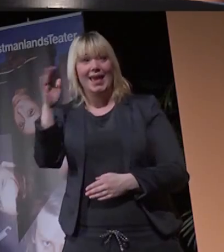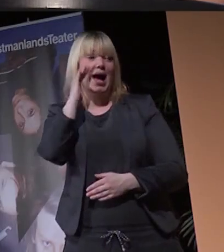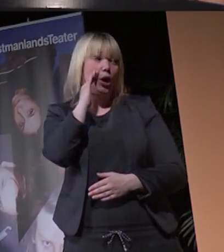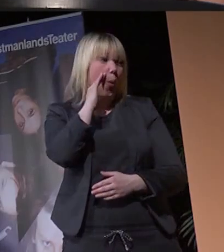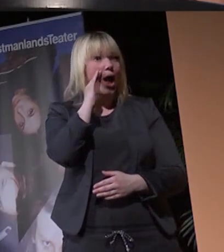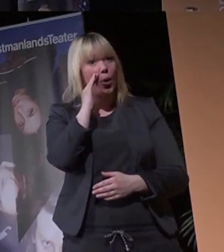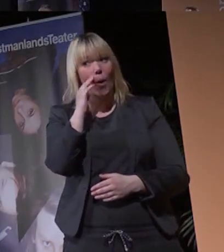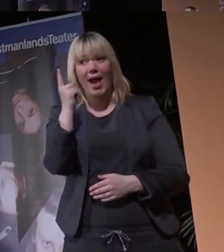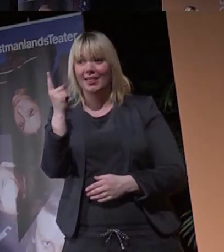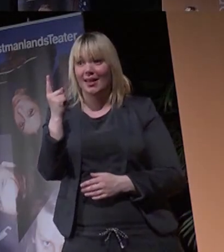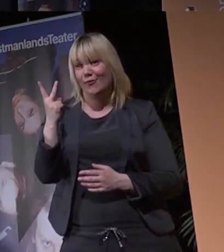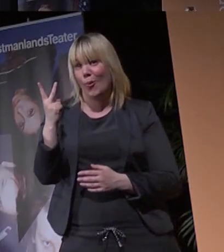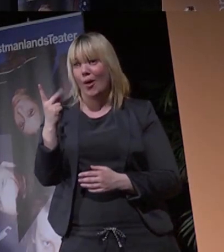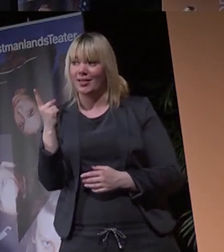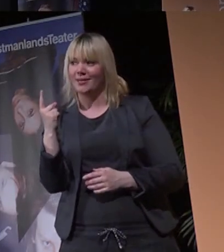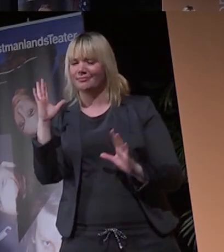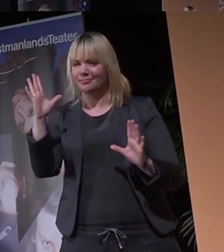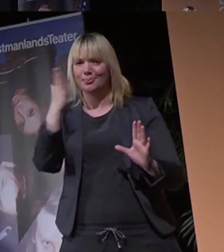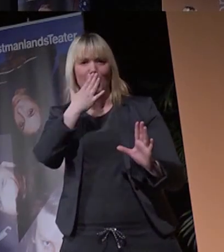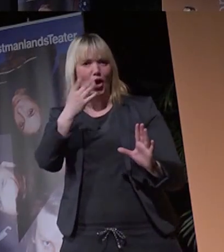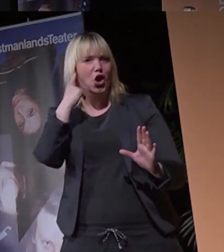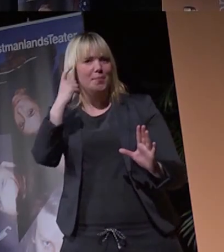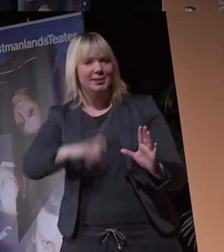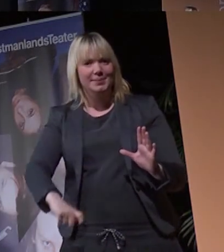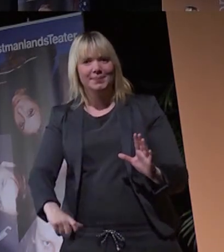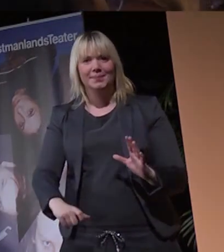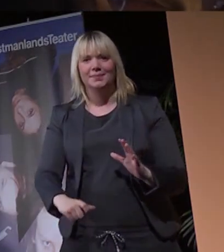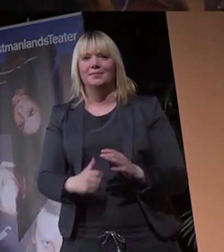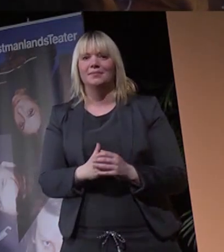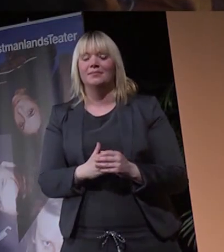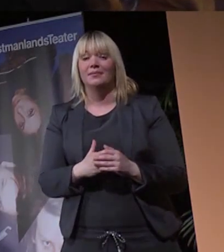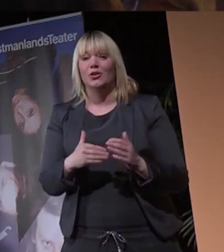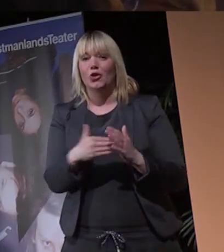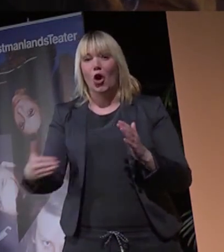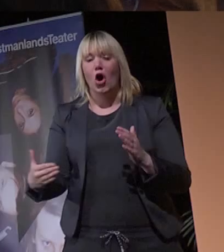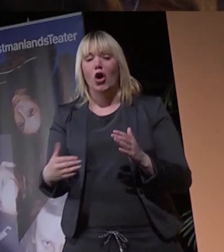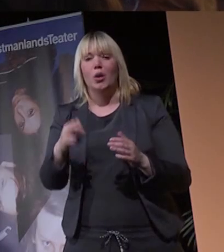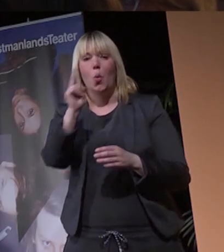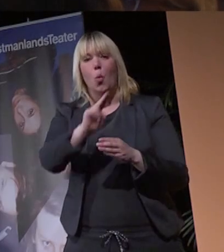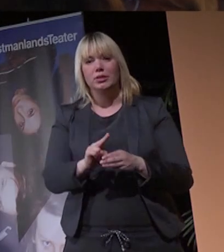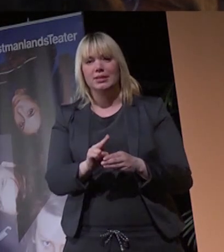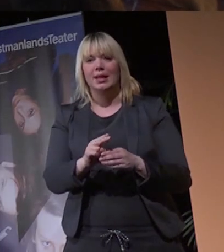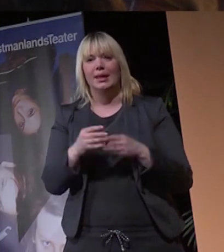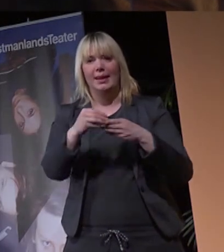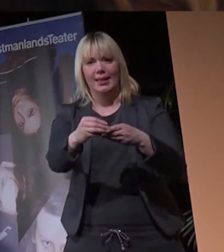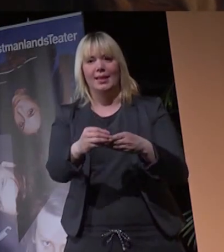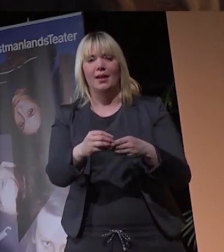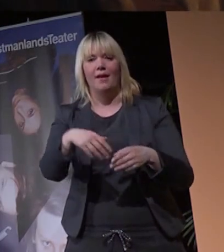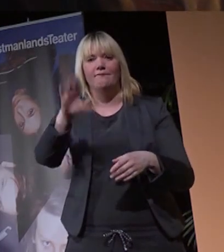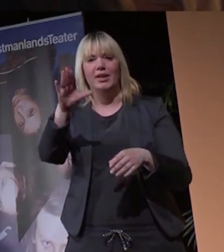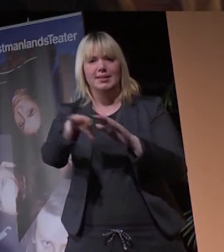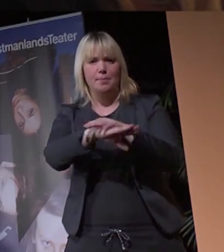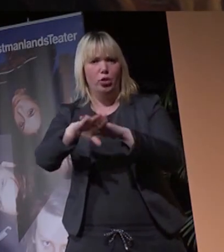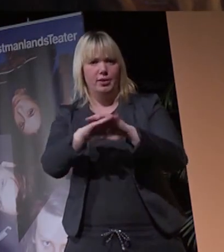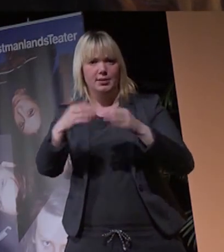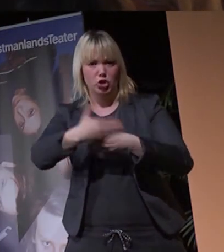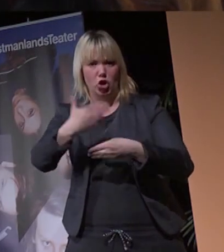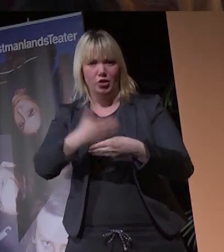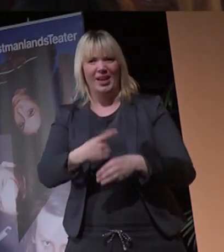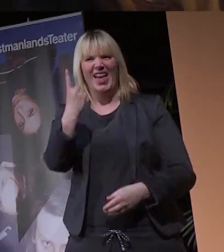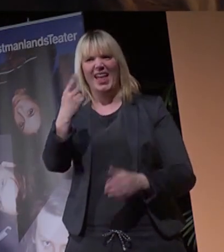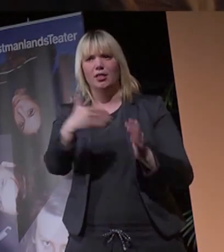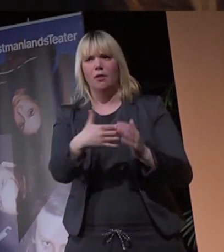med en hög arbetslöshet och många andra utgiftsområden som vi hela tiden sitter ju och bollar mellan och prioriterar mellan. Men då kanske